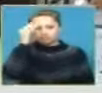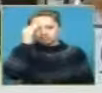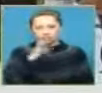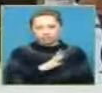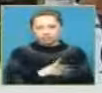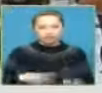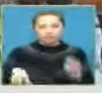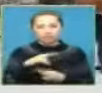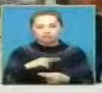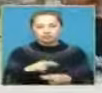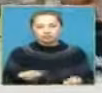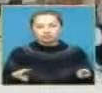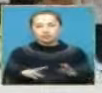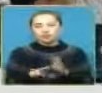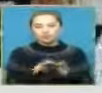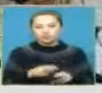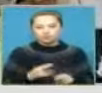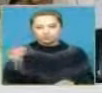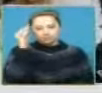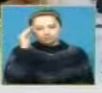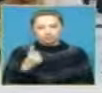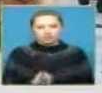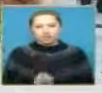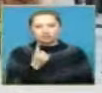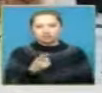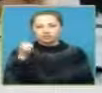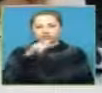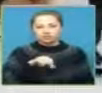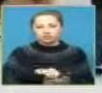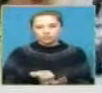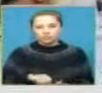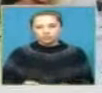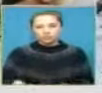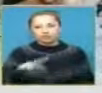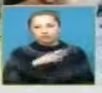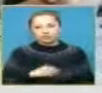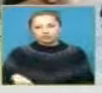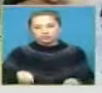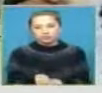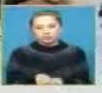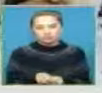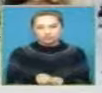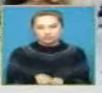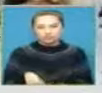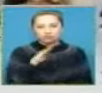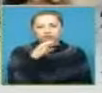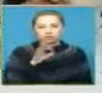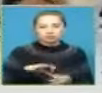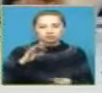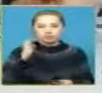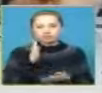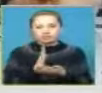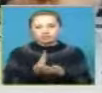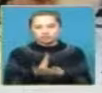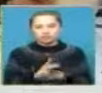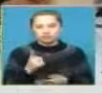саяды. Президент сайлауы біздің пікіріміз ардагер ретінде, қоғамдық ұйым ретінде өте уақытысында келіп жатыр.